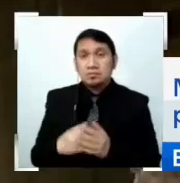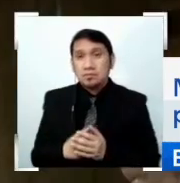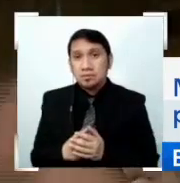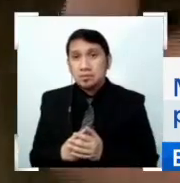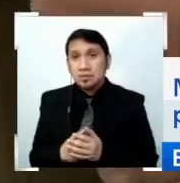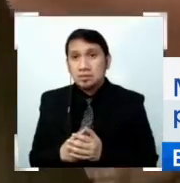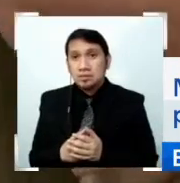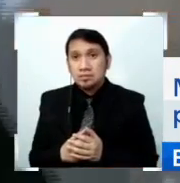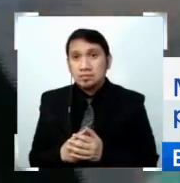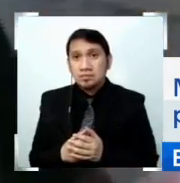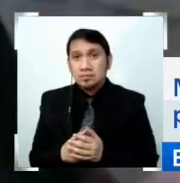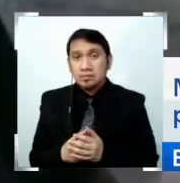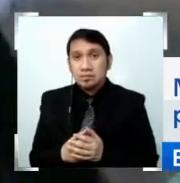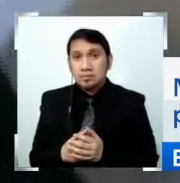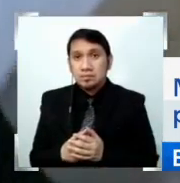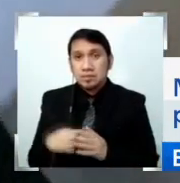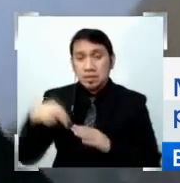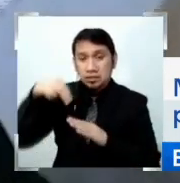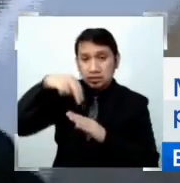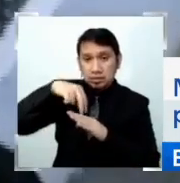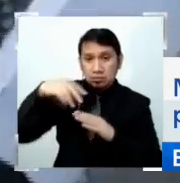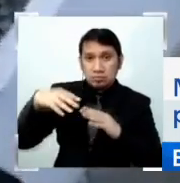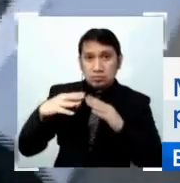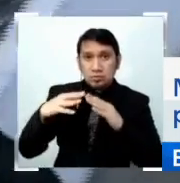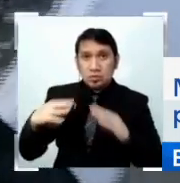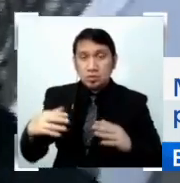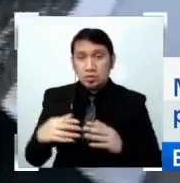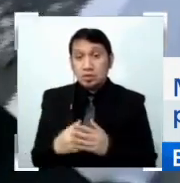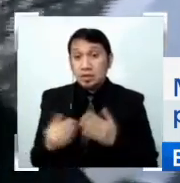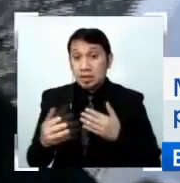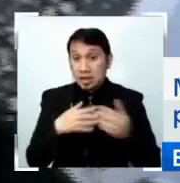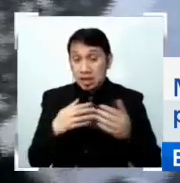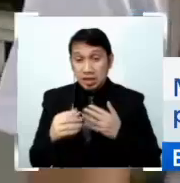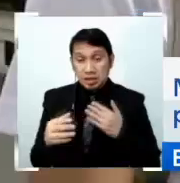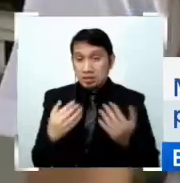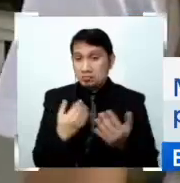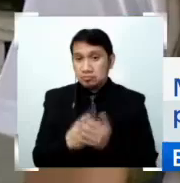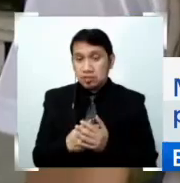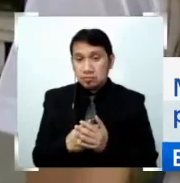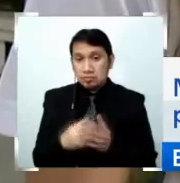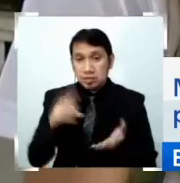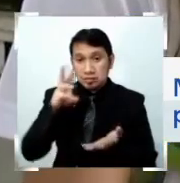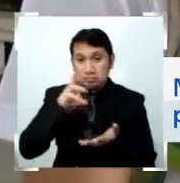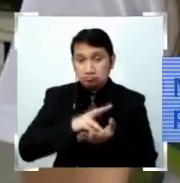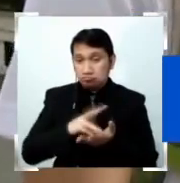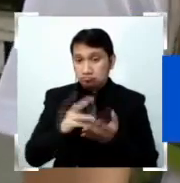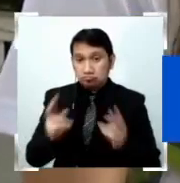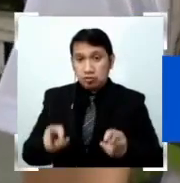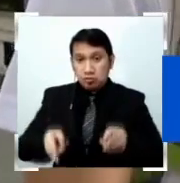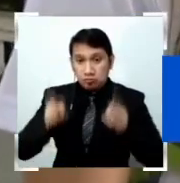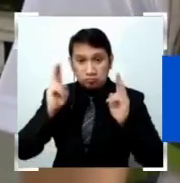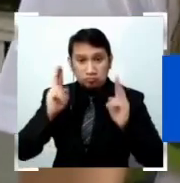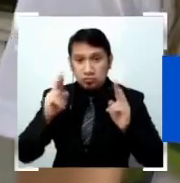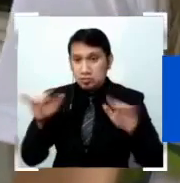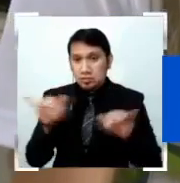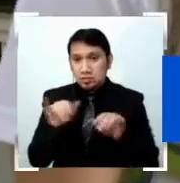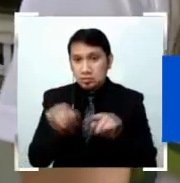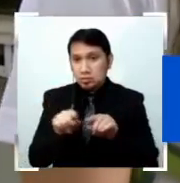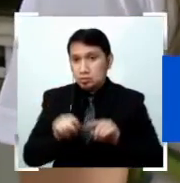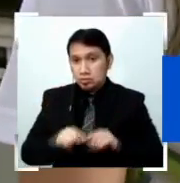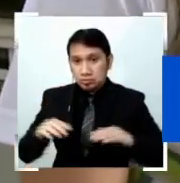yung adigi. Kahit ang munisipyo, binaha. First time talaga na nakarating dito yung